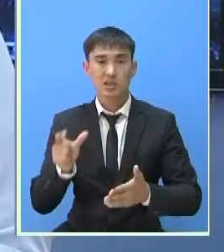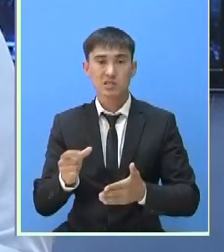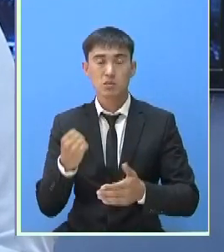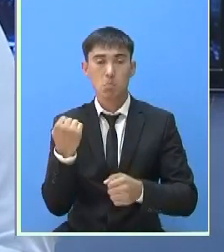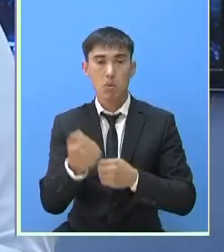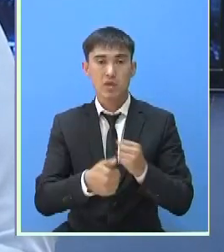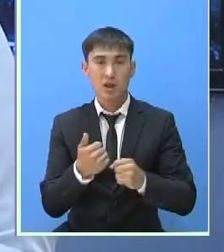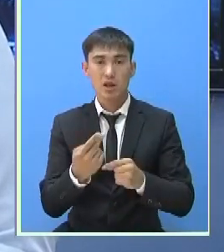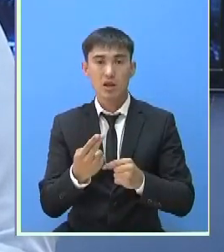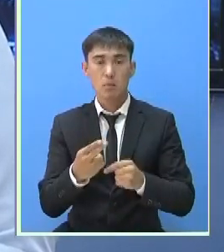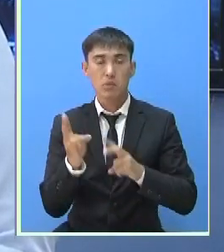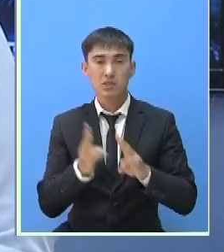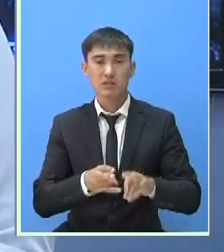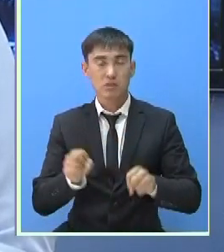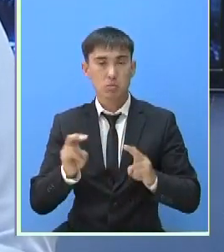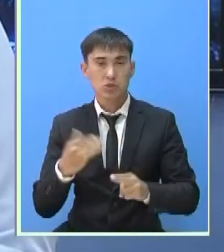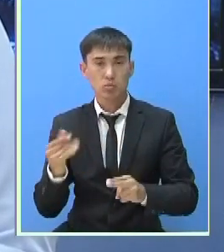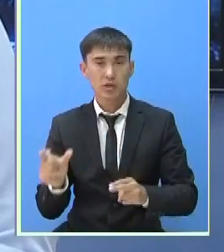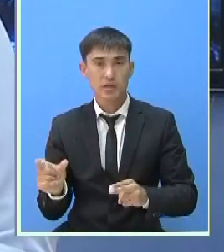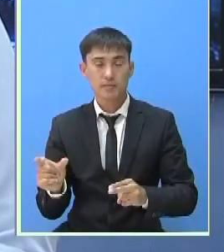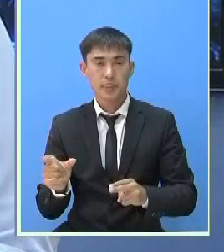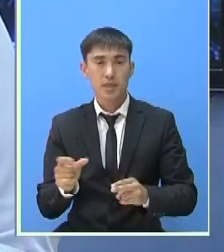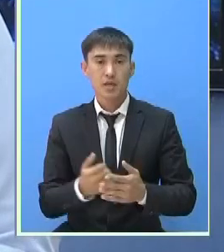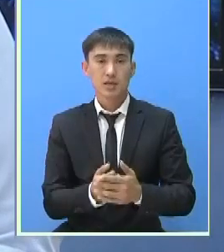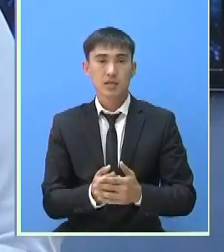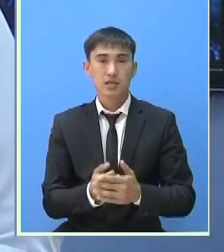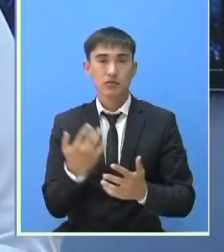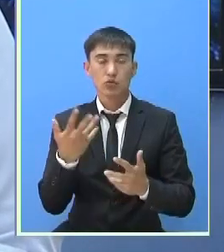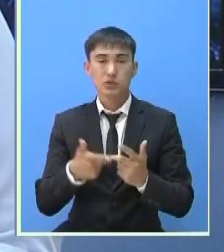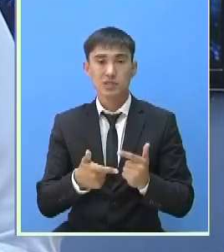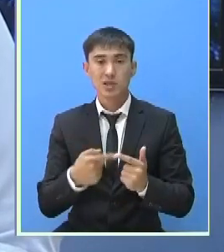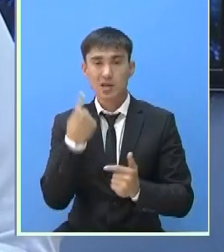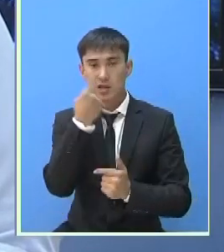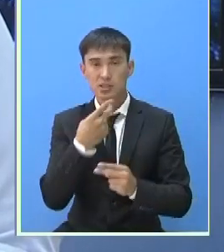материально пострадавших от преступления, в том числе